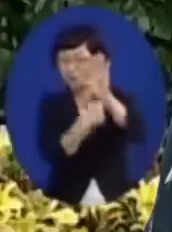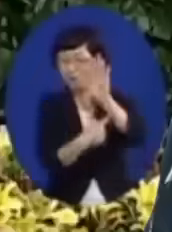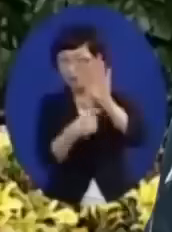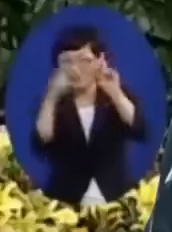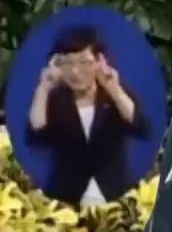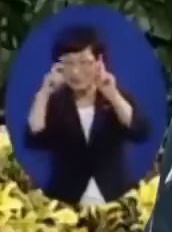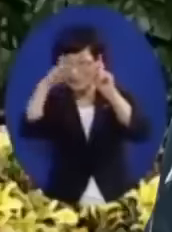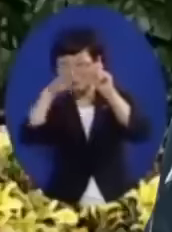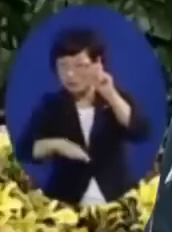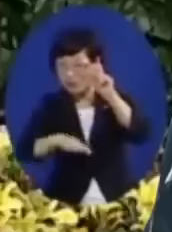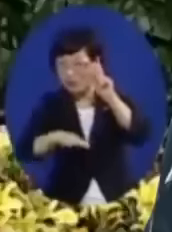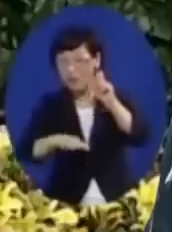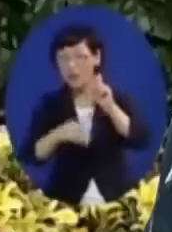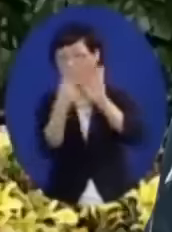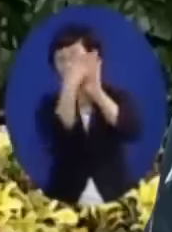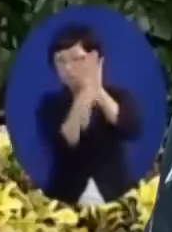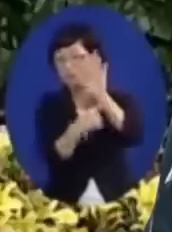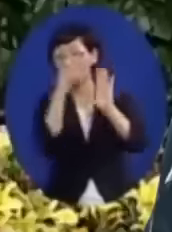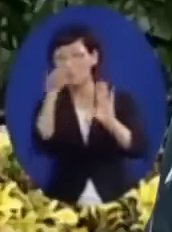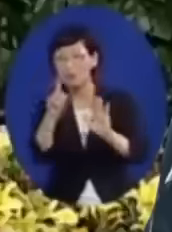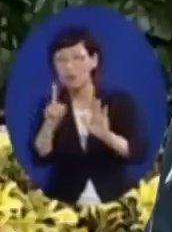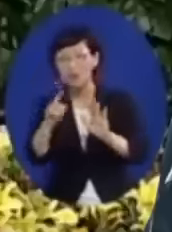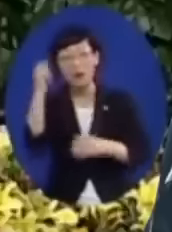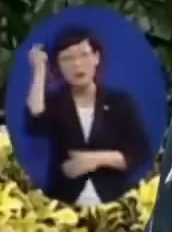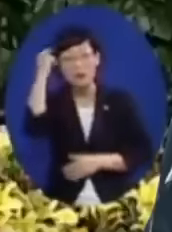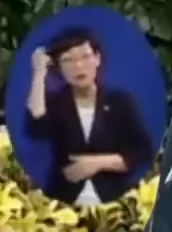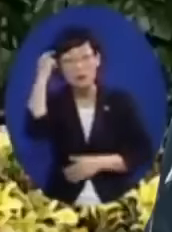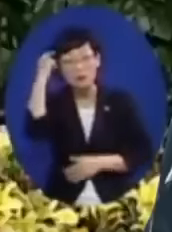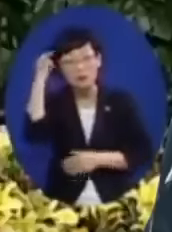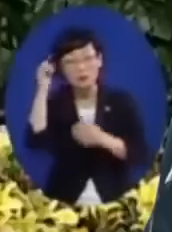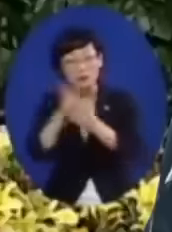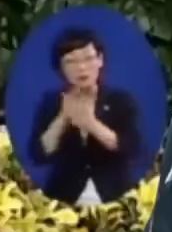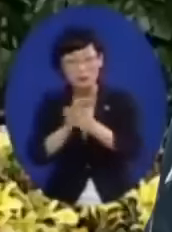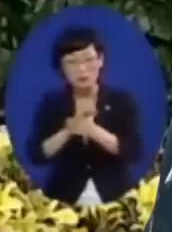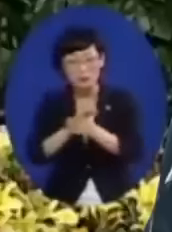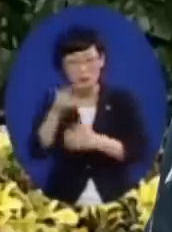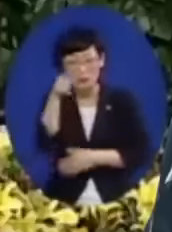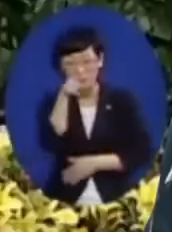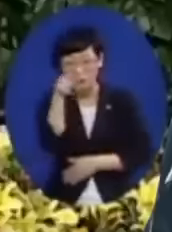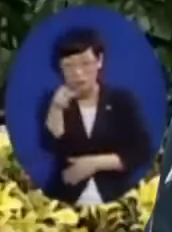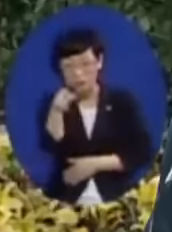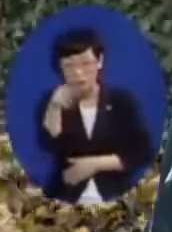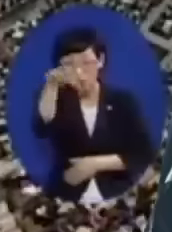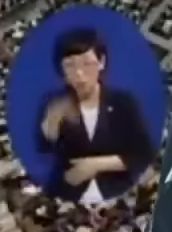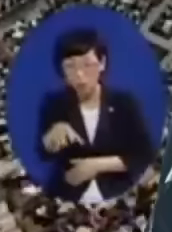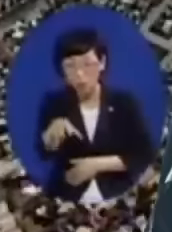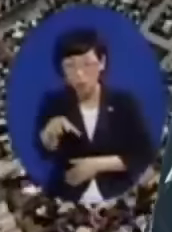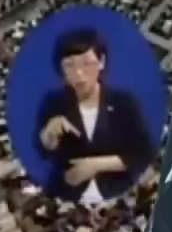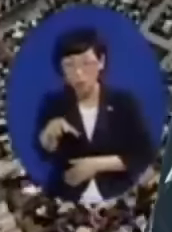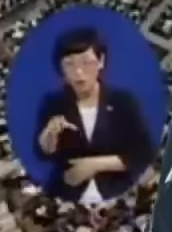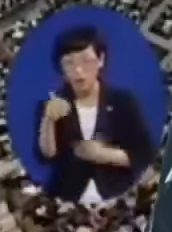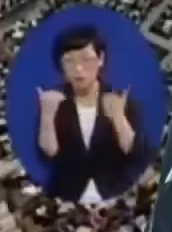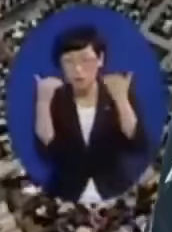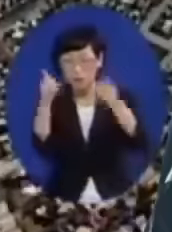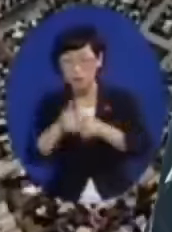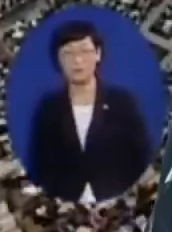사진 밑에 이렇게 쓰여 있습니다. 정신이 가리키는 곳으로 성장은 따르게